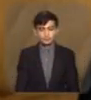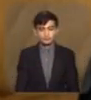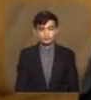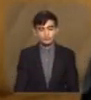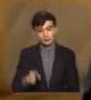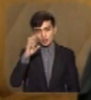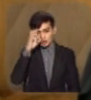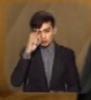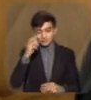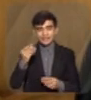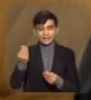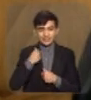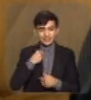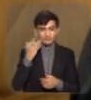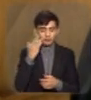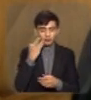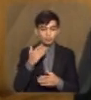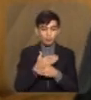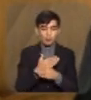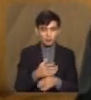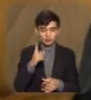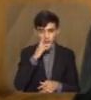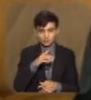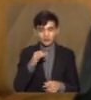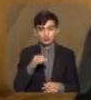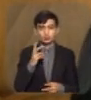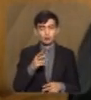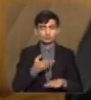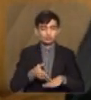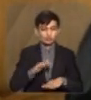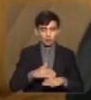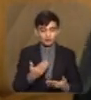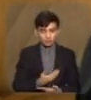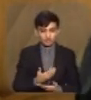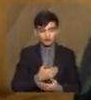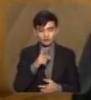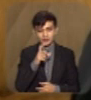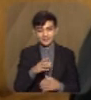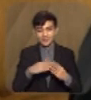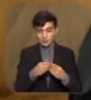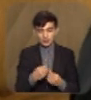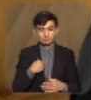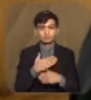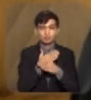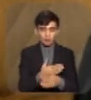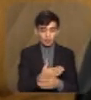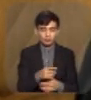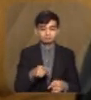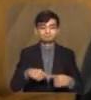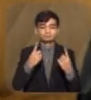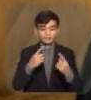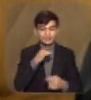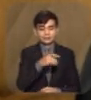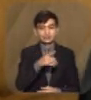Мемлекет ақшалай көмектесе бермейді. Мемлекет қиын жағдайға түскен отбасыны қиын жағдайдан шығару керек. Одан кейін ары қарай өз жұмыс